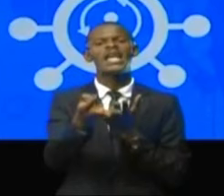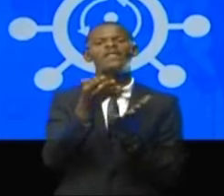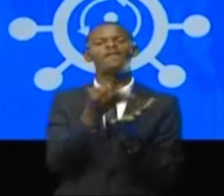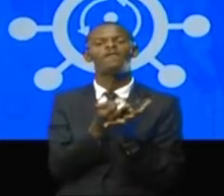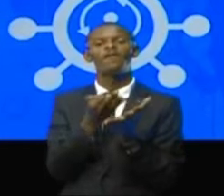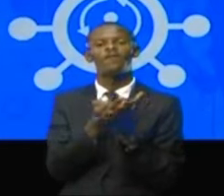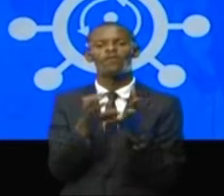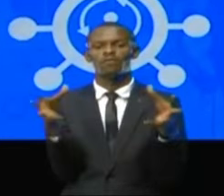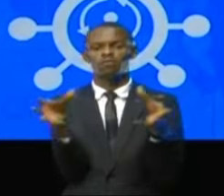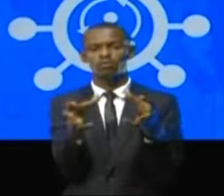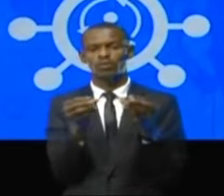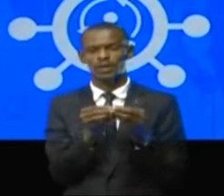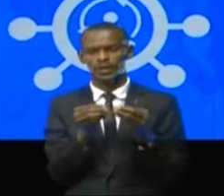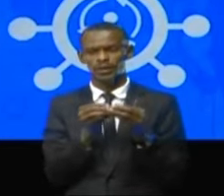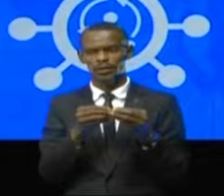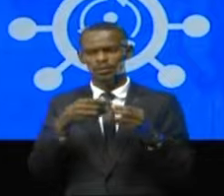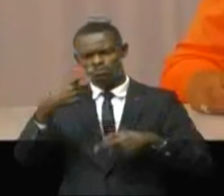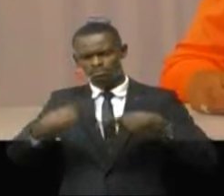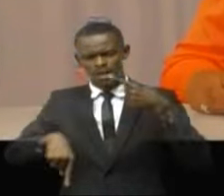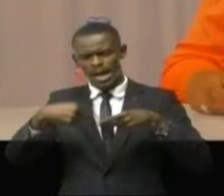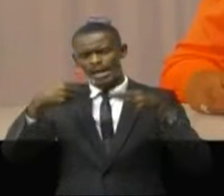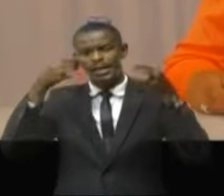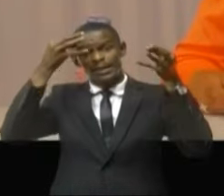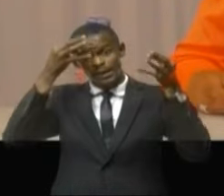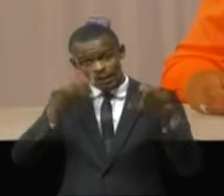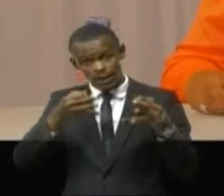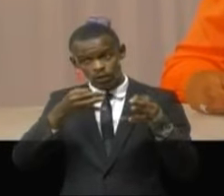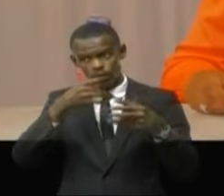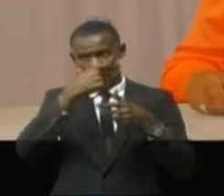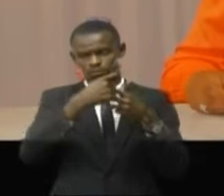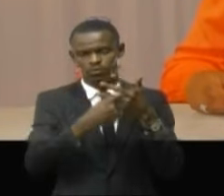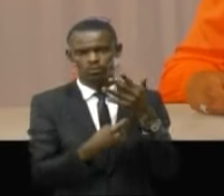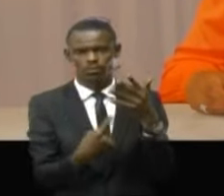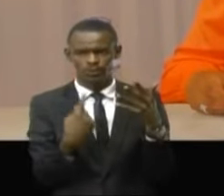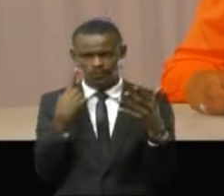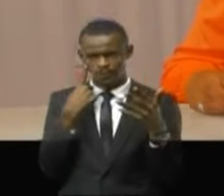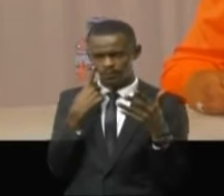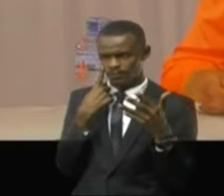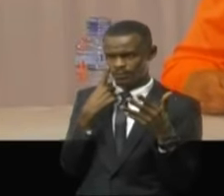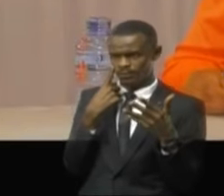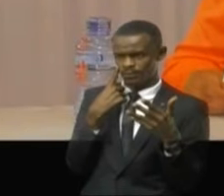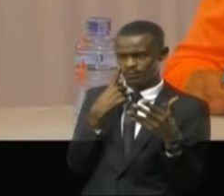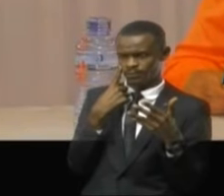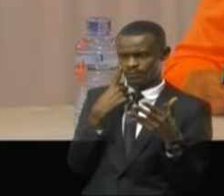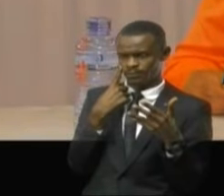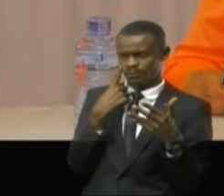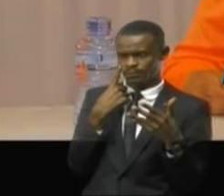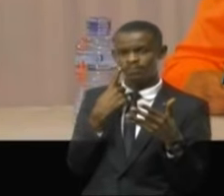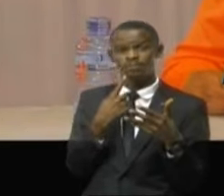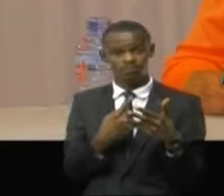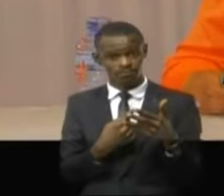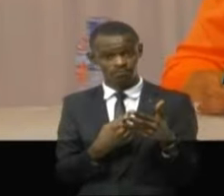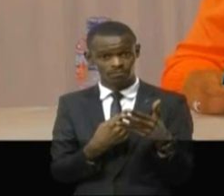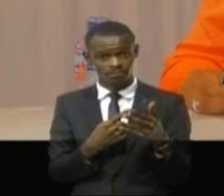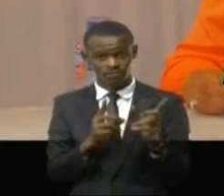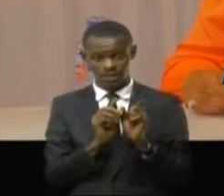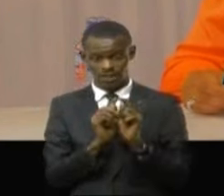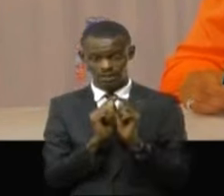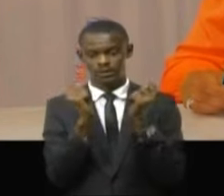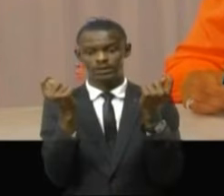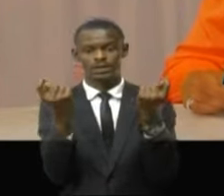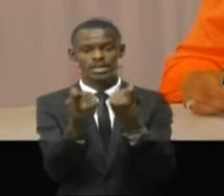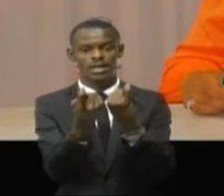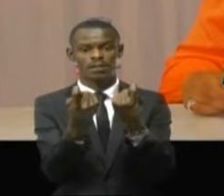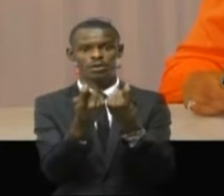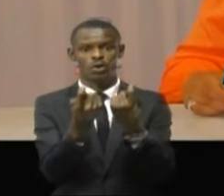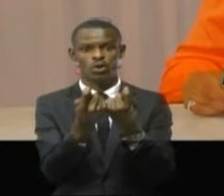des capacités. Cette table ronde sur le PRONAREC 2 a été à mon sens une illustration de l'engagement profond et durable de